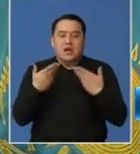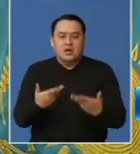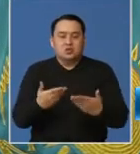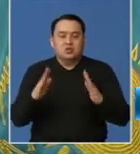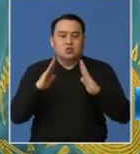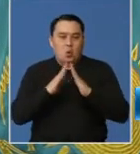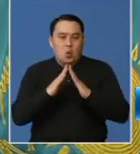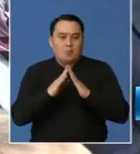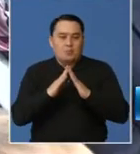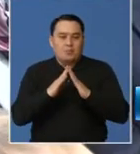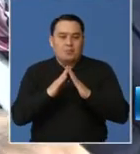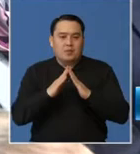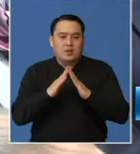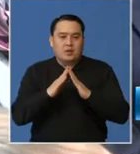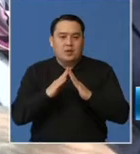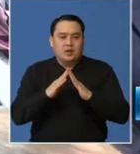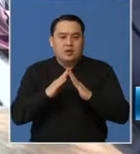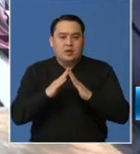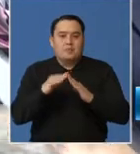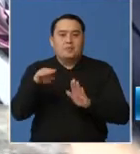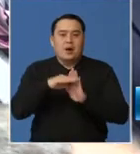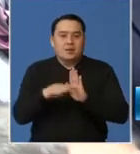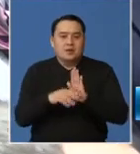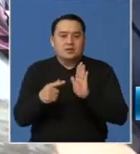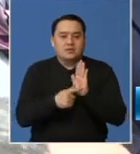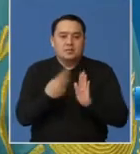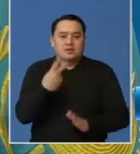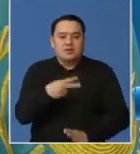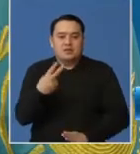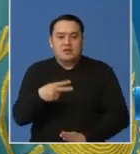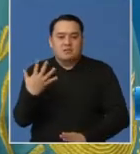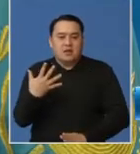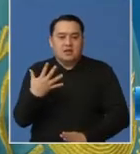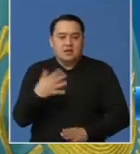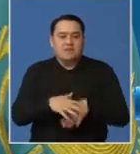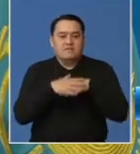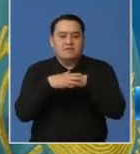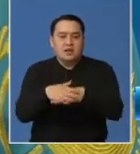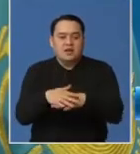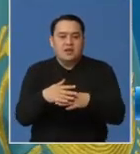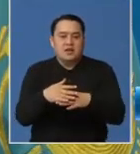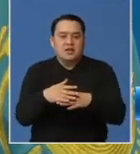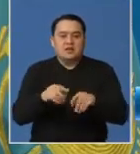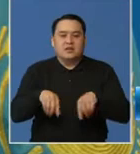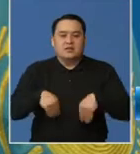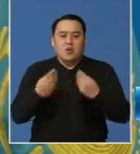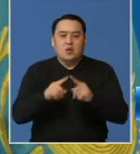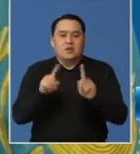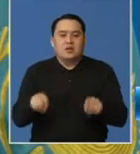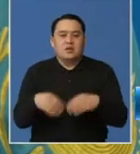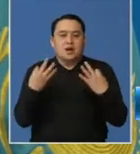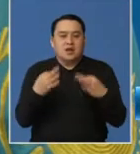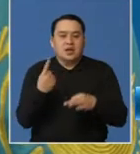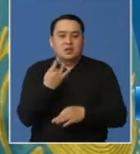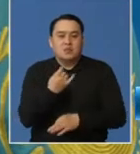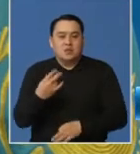жилье также в коттеджном городке. По программе 7-20-25 выделяем жилищные сертификаты 1 миллион